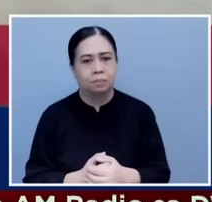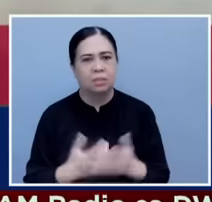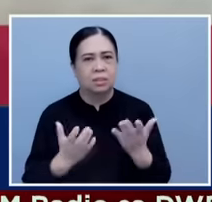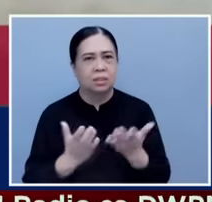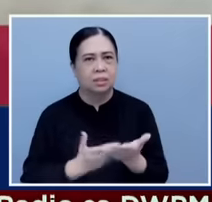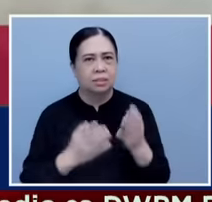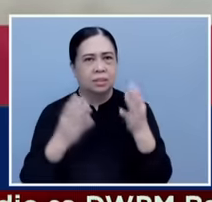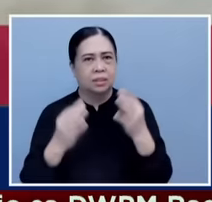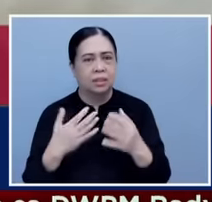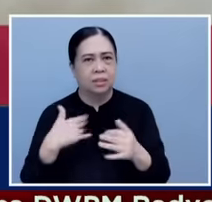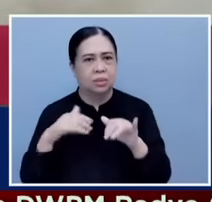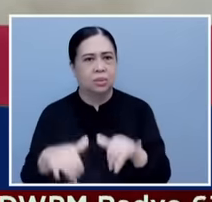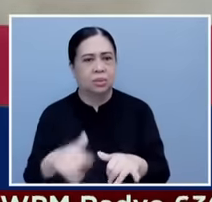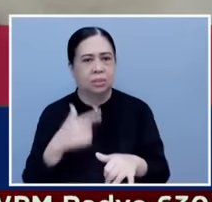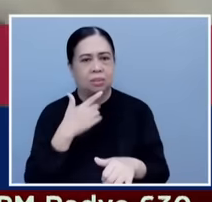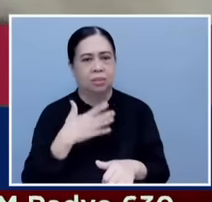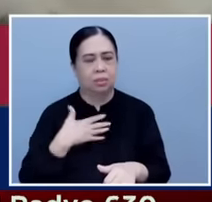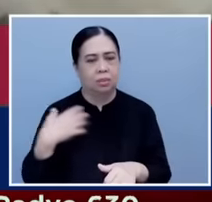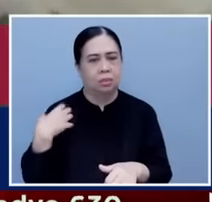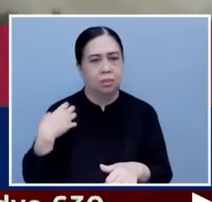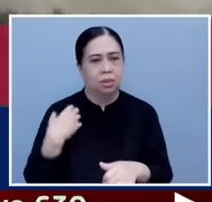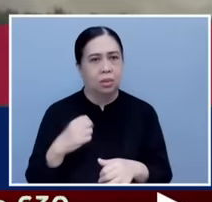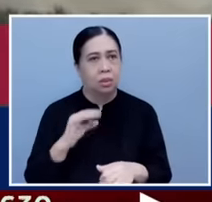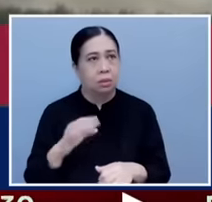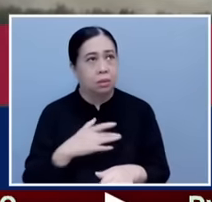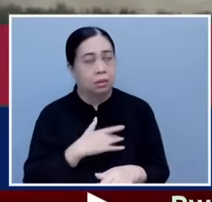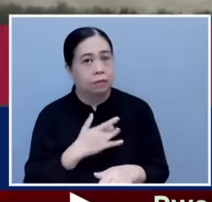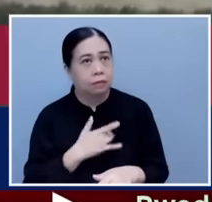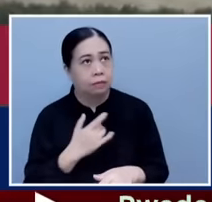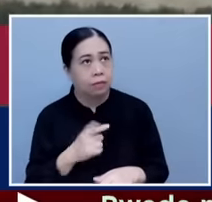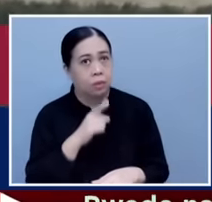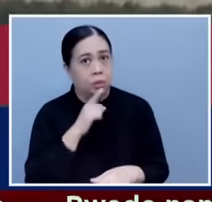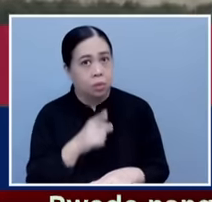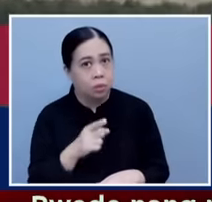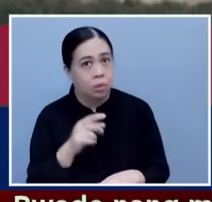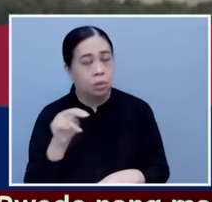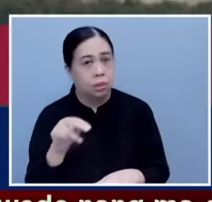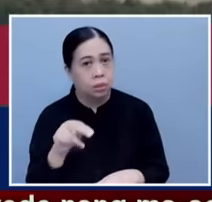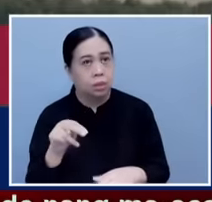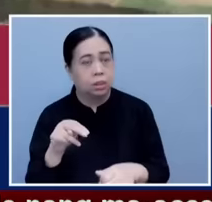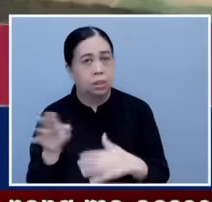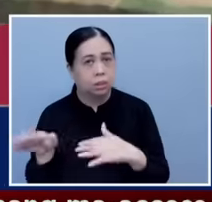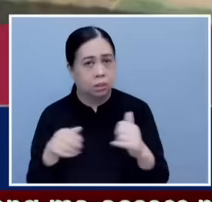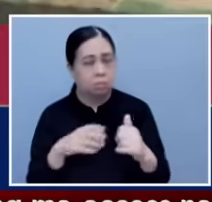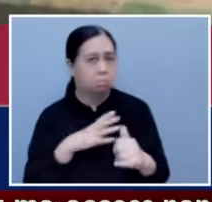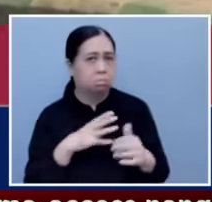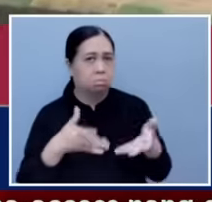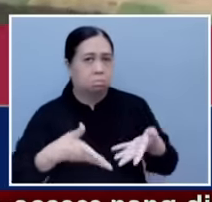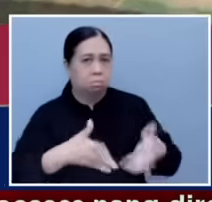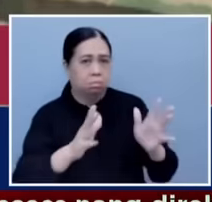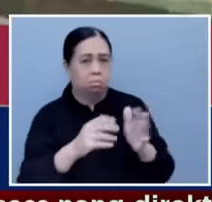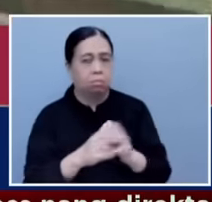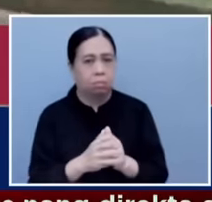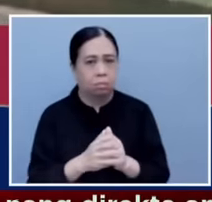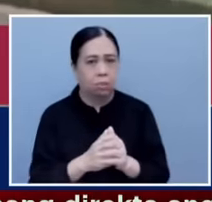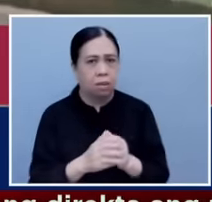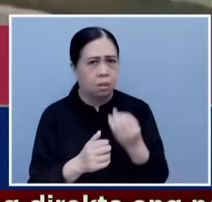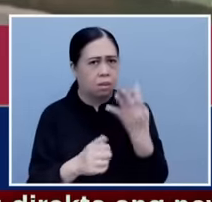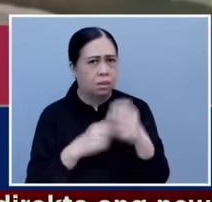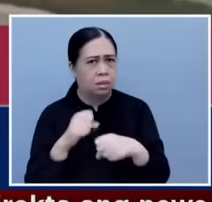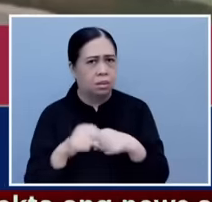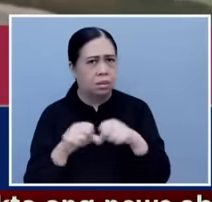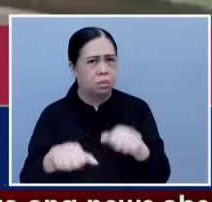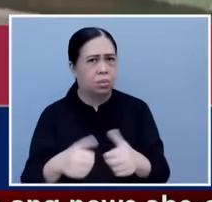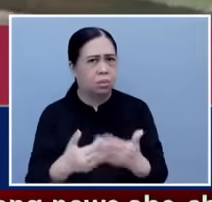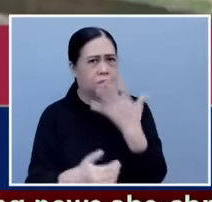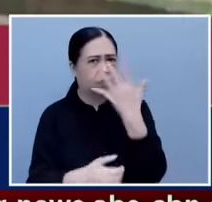ko, kung maramdaman na namin na talagang kailangan ka namin pauwiin, papauwiin ka namin. Ilang taon ka na rin sa amin, almost